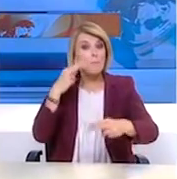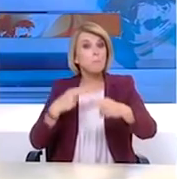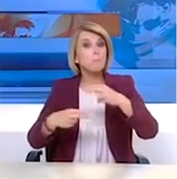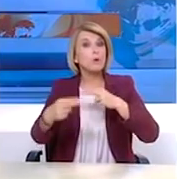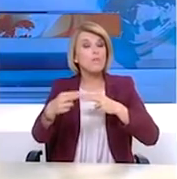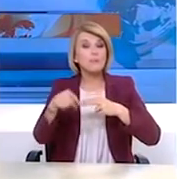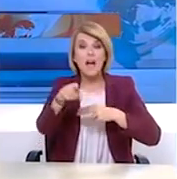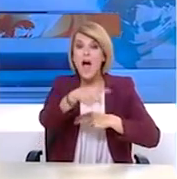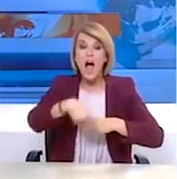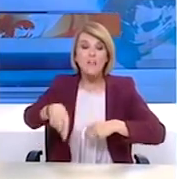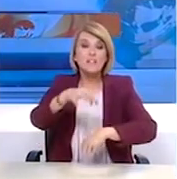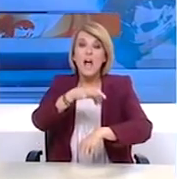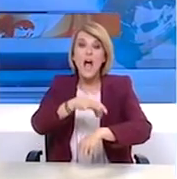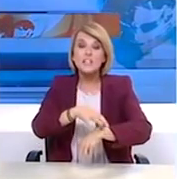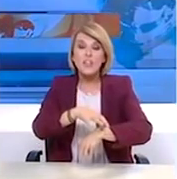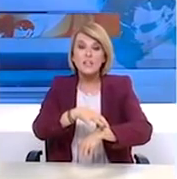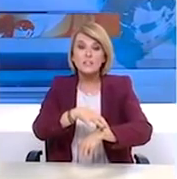ασθενείς?